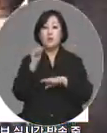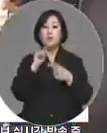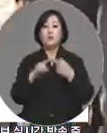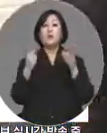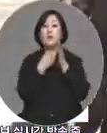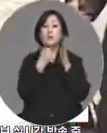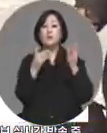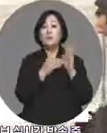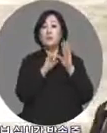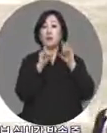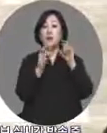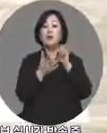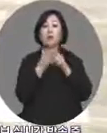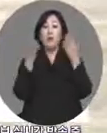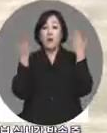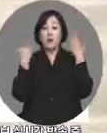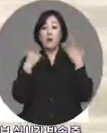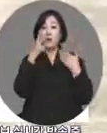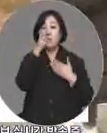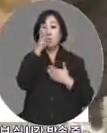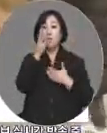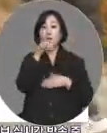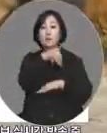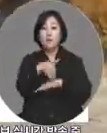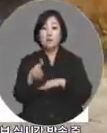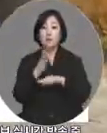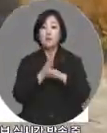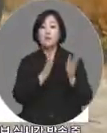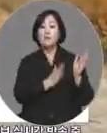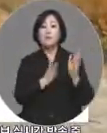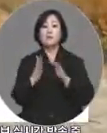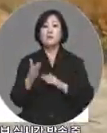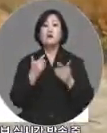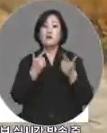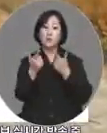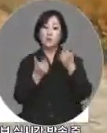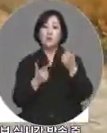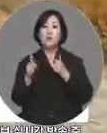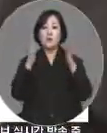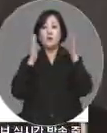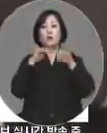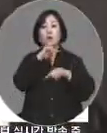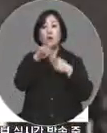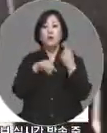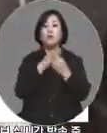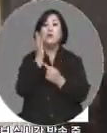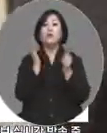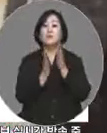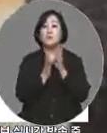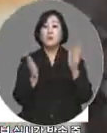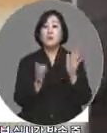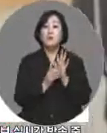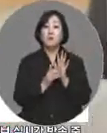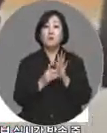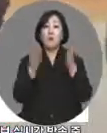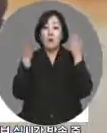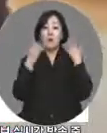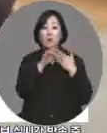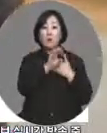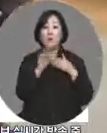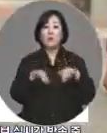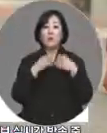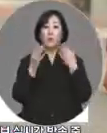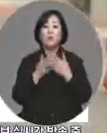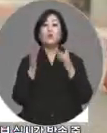그리고 그 학교별 감염병 현황에 따라서 탄력적으로 학사 운영을 할 수가 있고요. 또 학교 단위의 전면